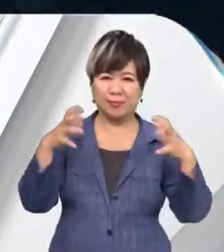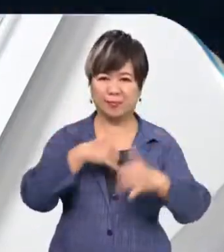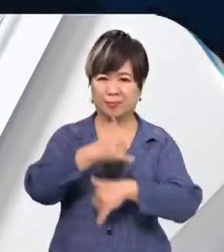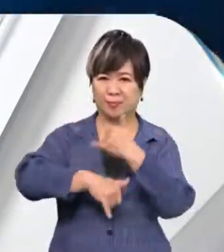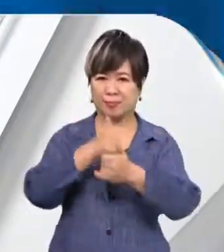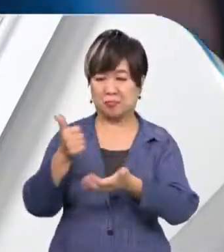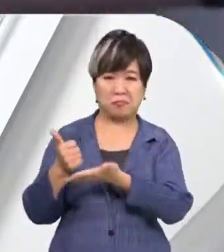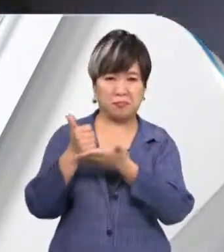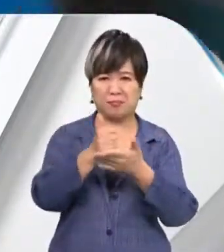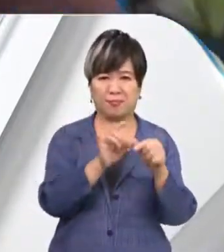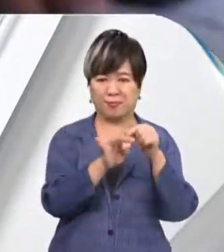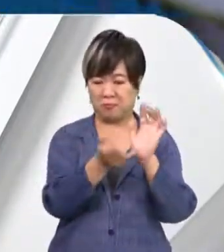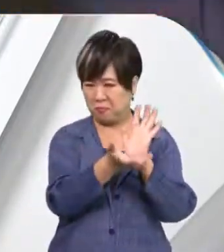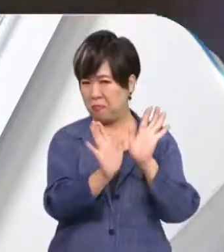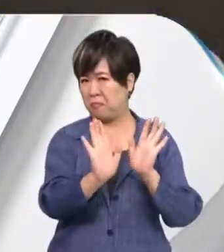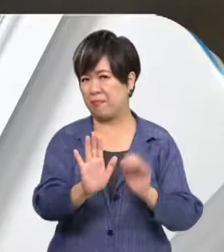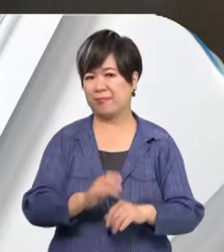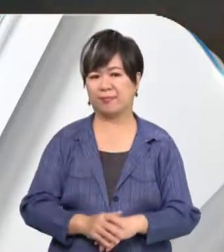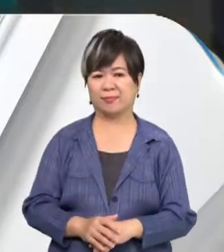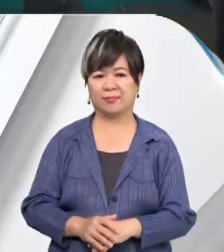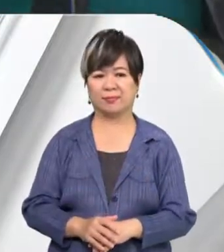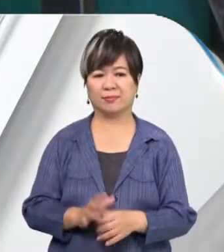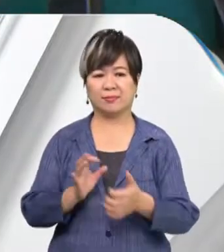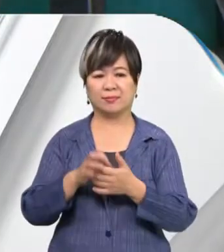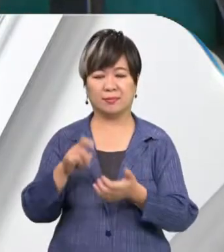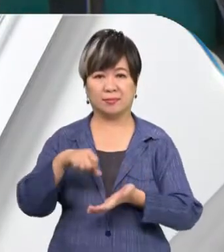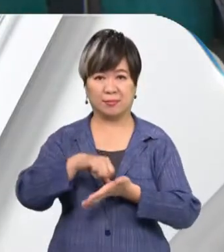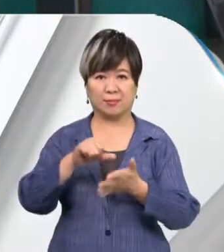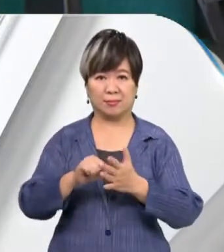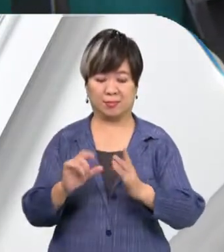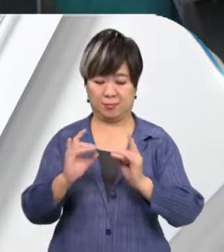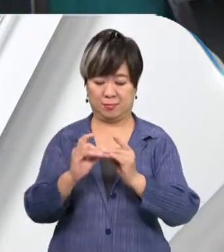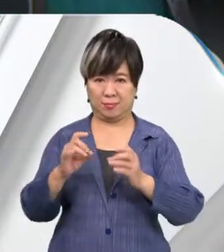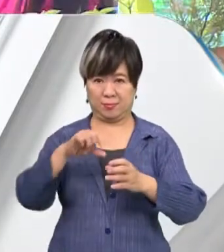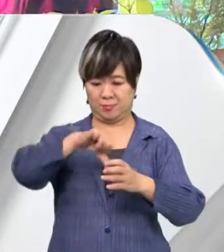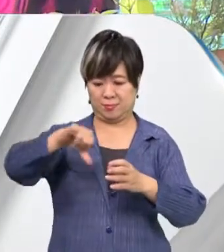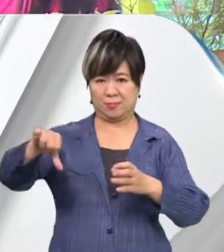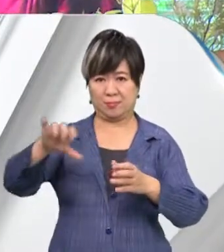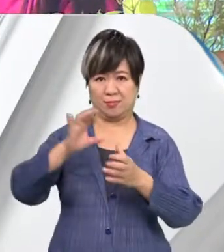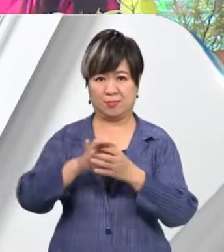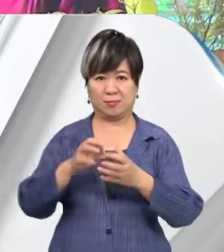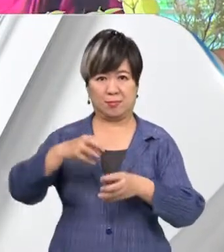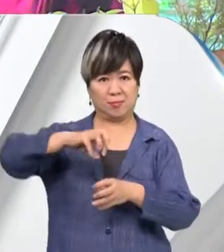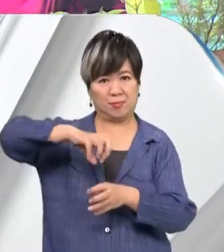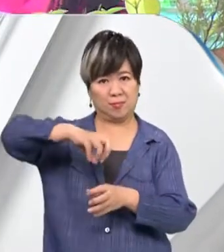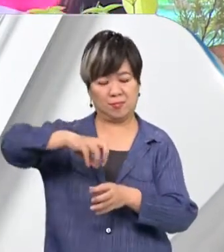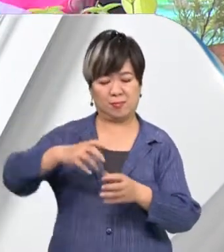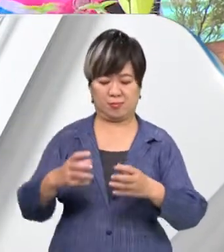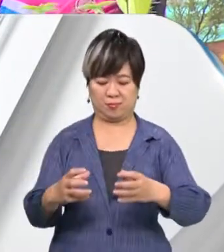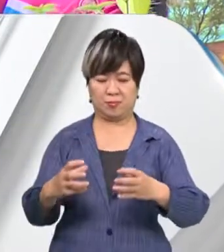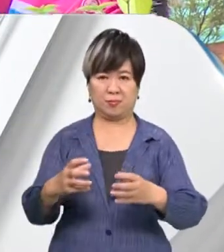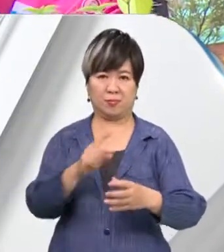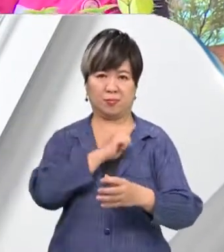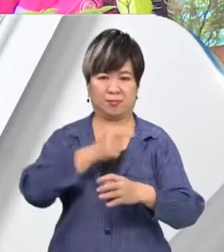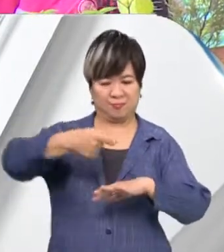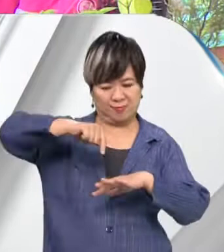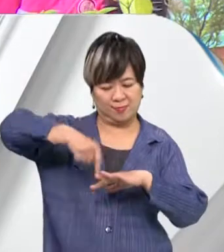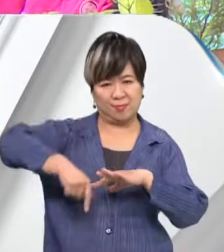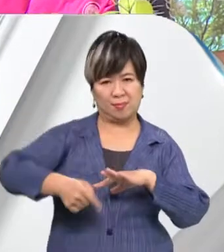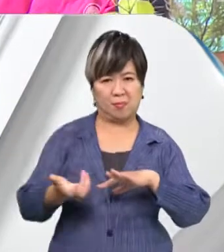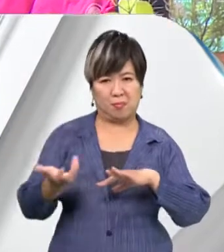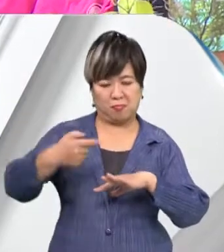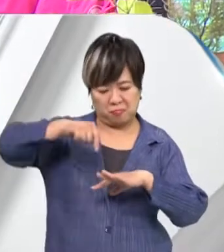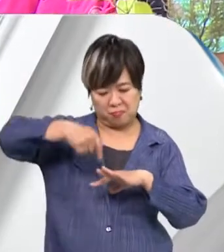出。 鱼菜共生。刚才那个种植床的，它有那个塑胶瓶，那就是我们自己钻洞那些烧